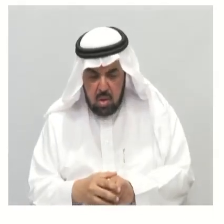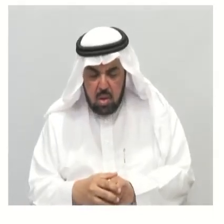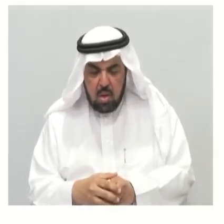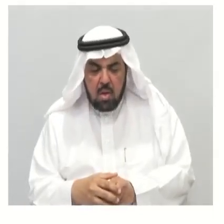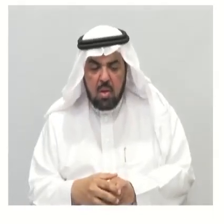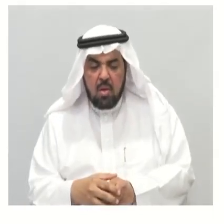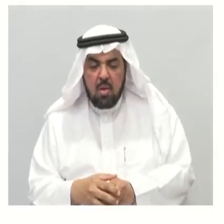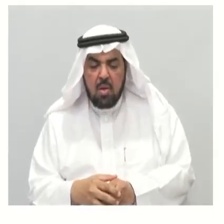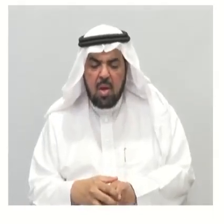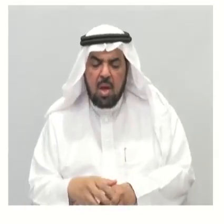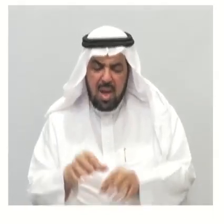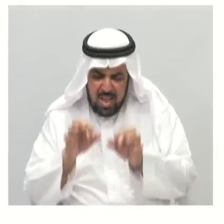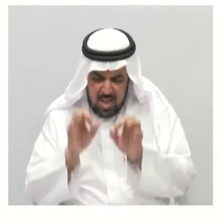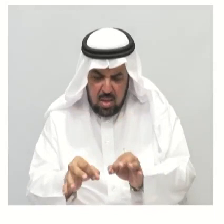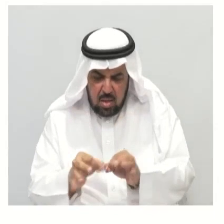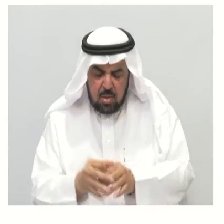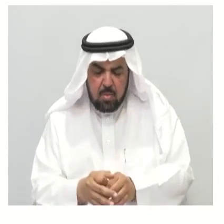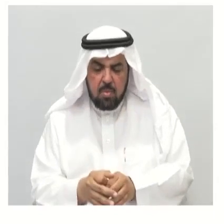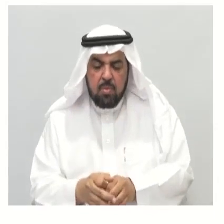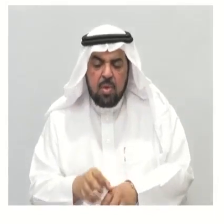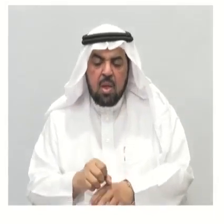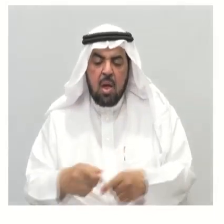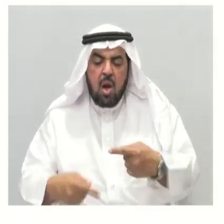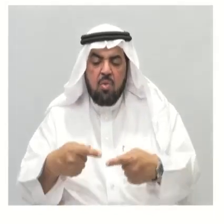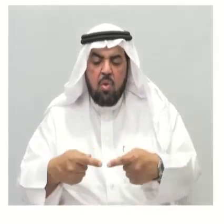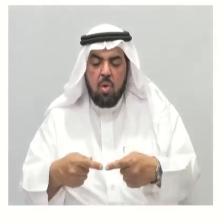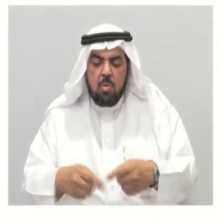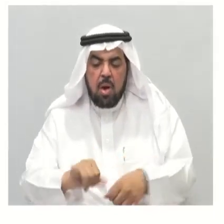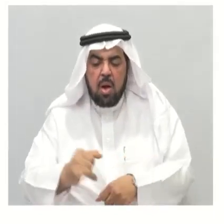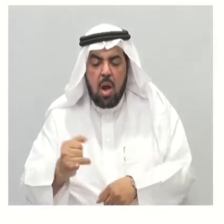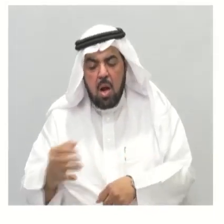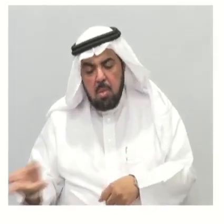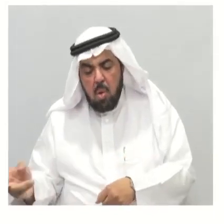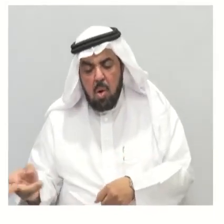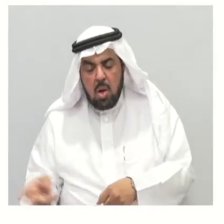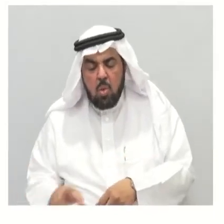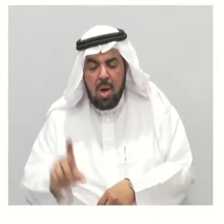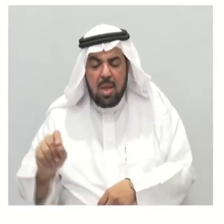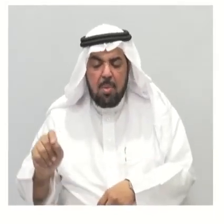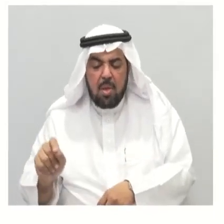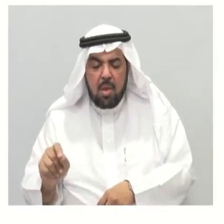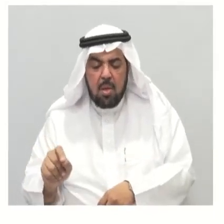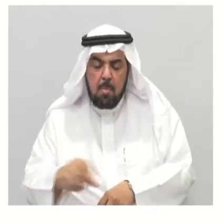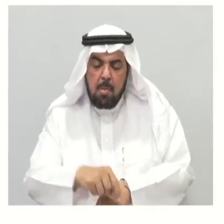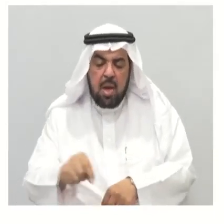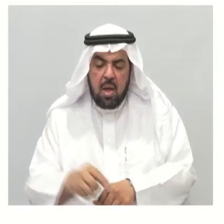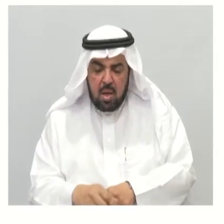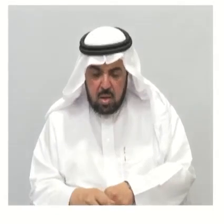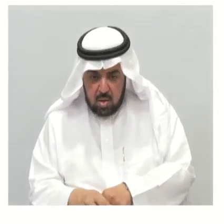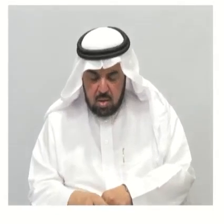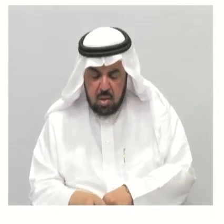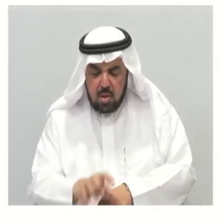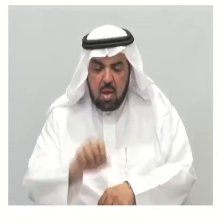الكيميائية على تحديد الفروق بين المواد والتمييز بينها. إذن